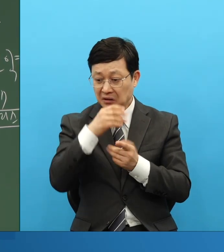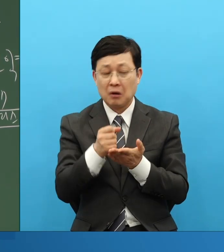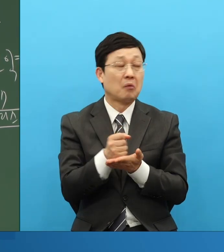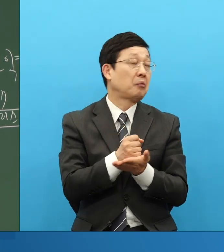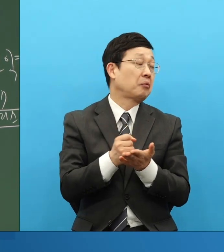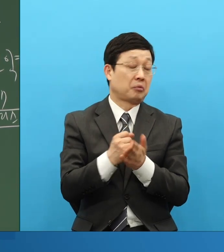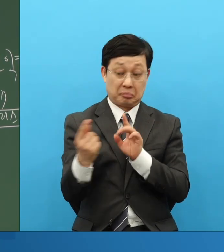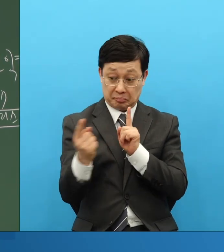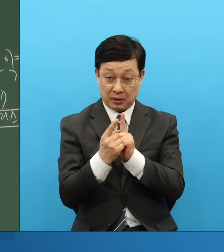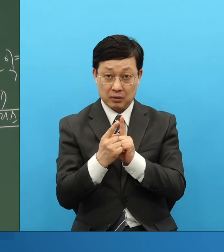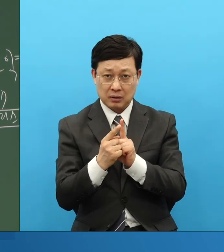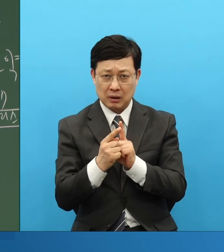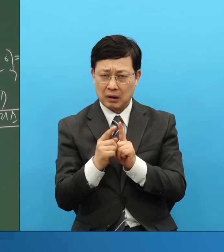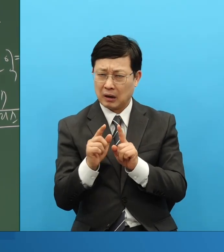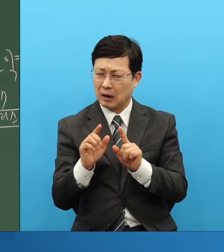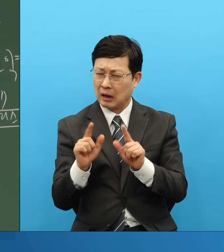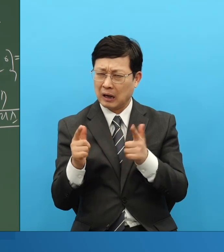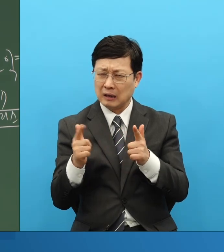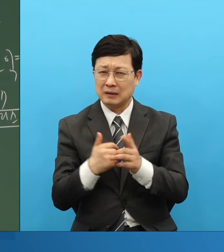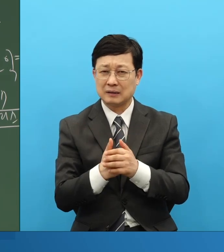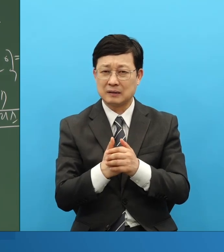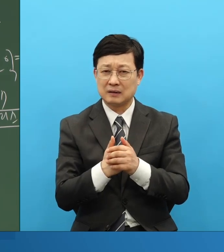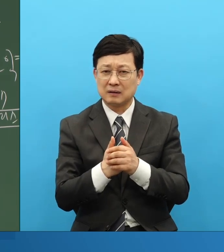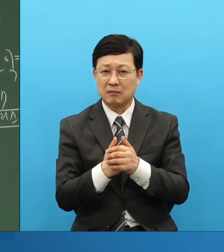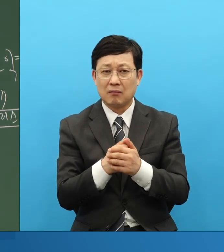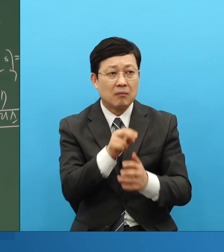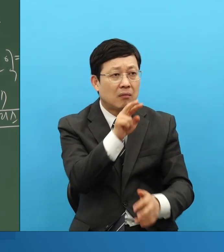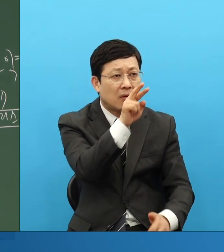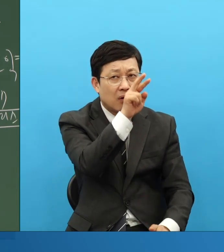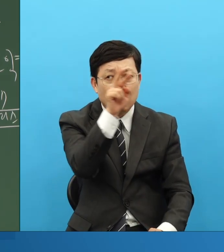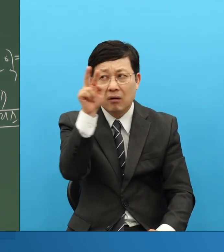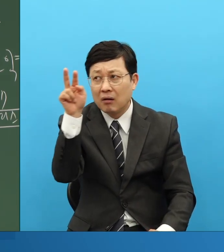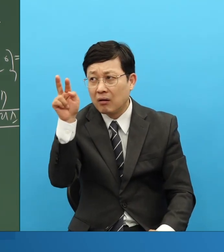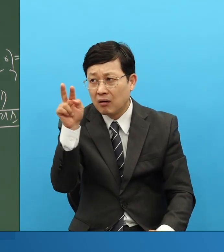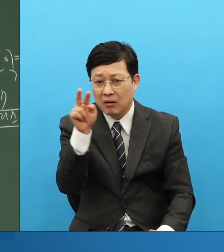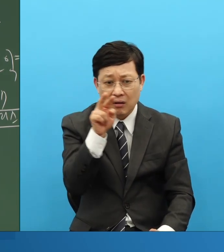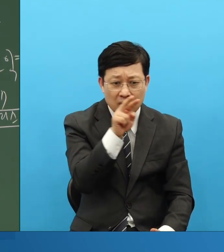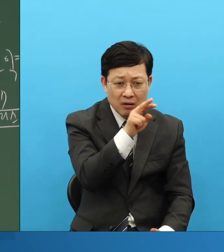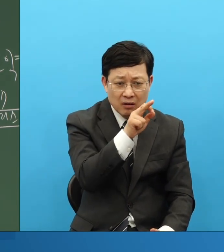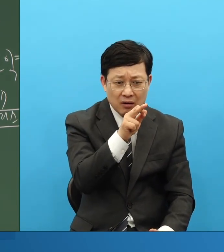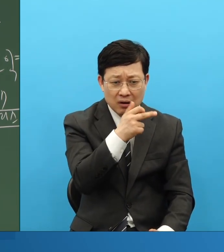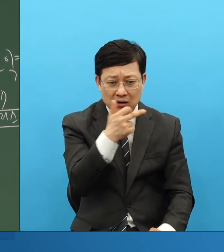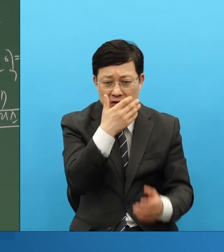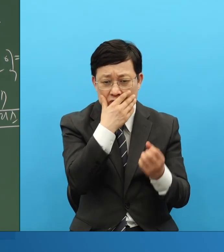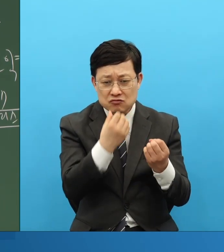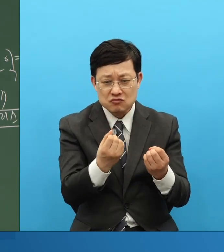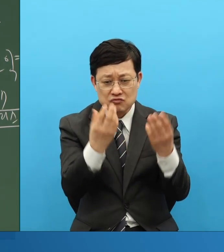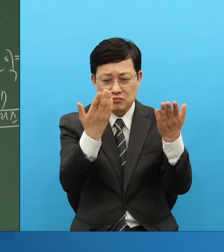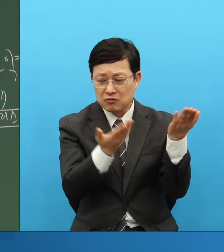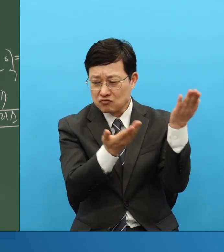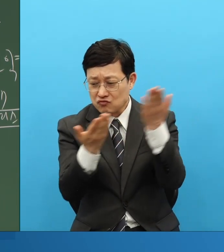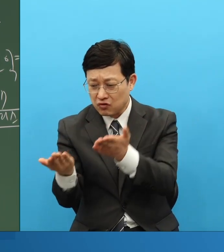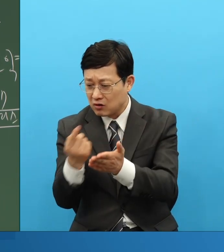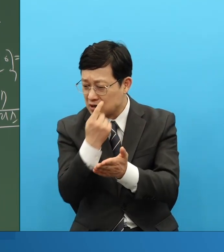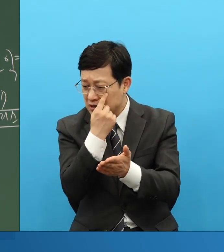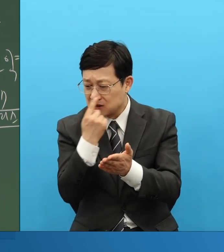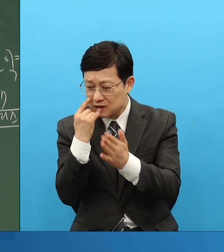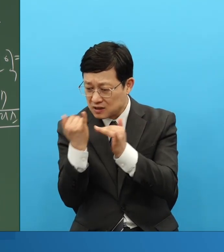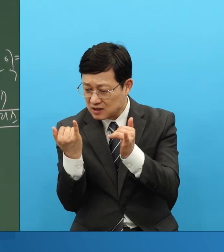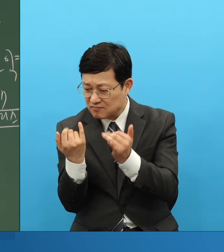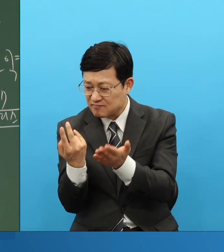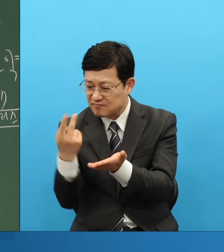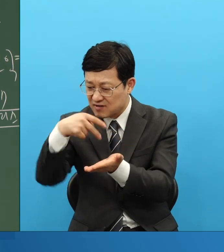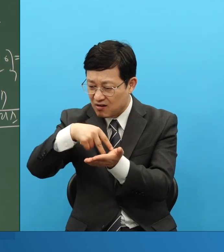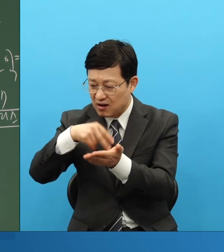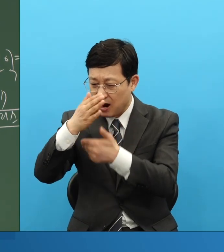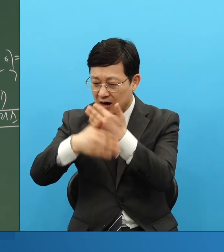아닙니다. No. 이 어마어마한 축복을 주는 증인으로 세우려 볼 때 That God wants to raise them as the